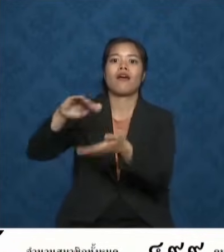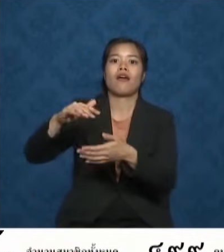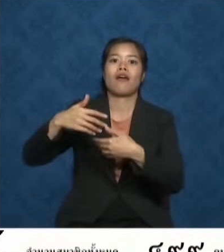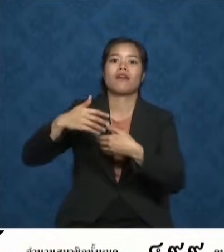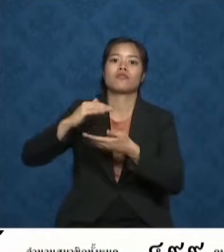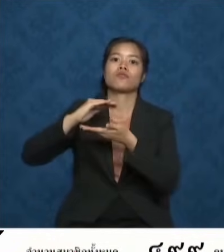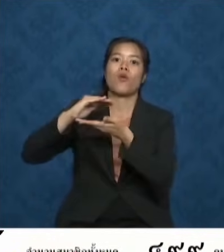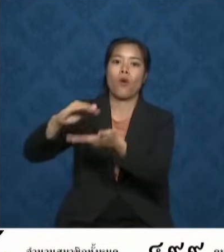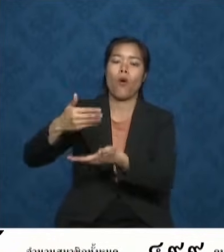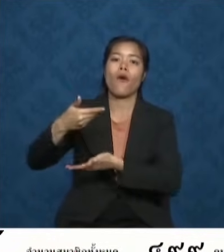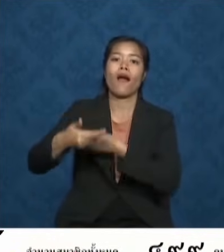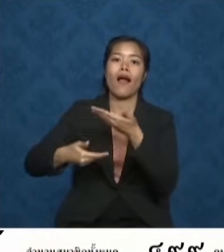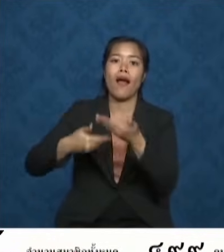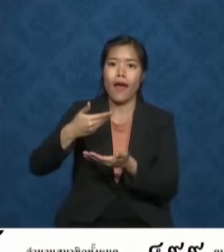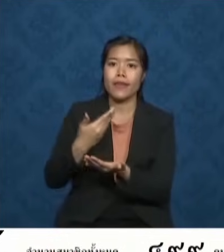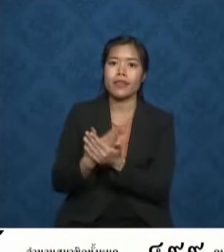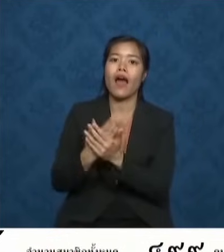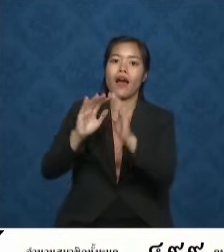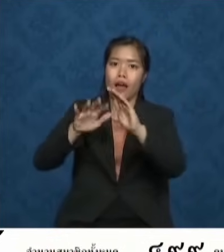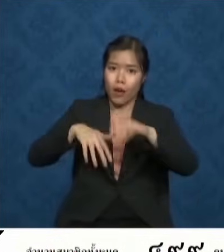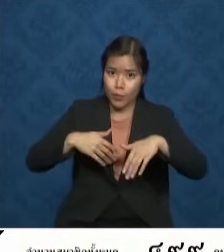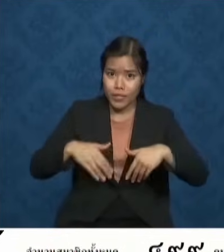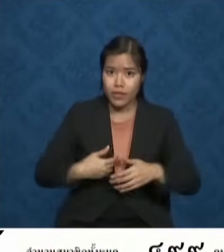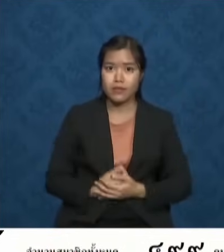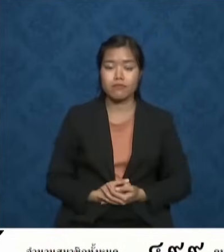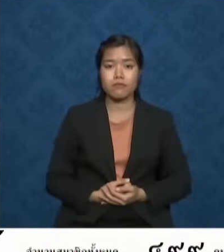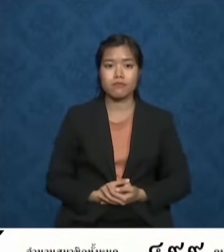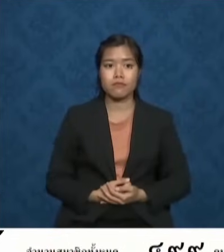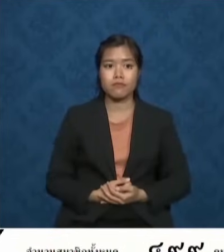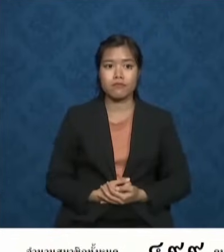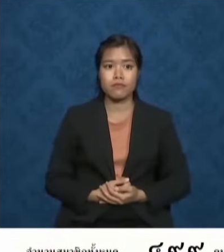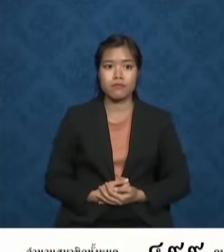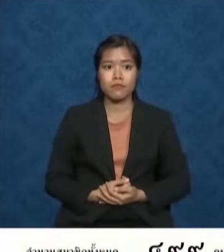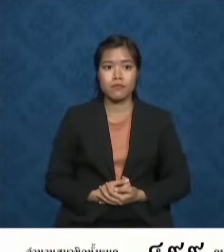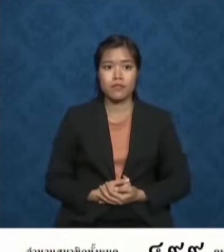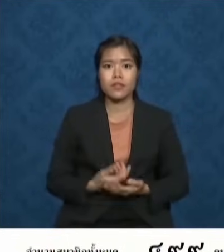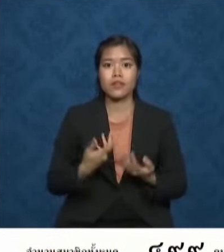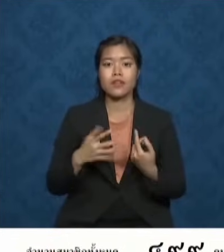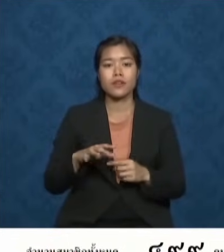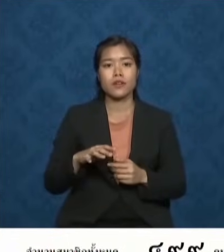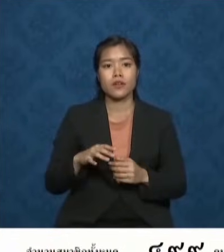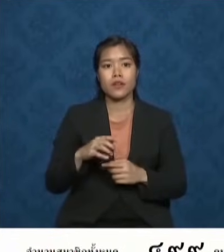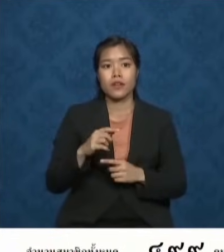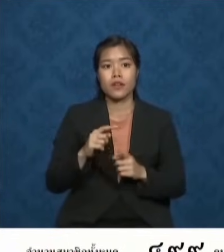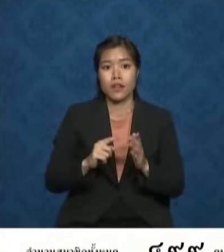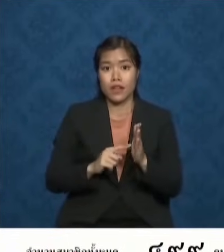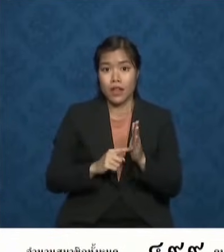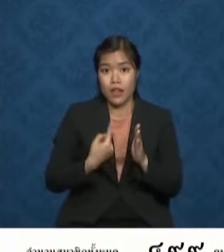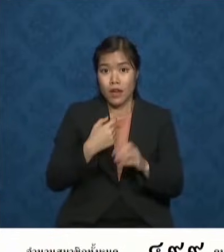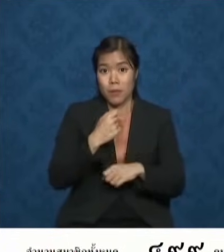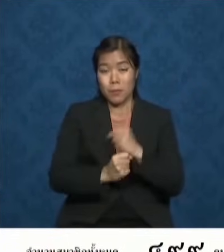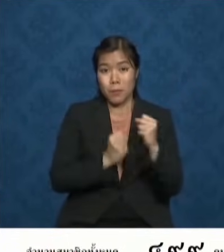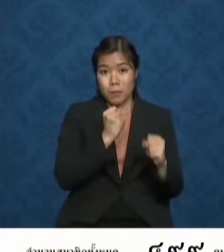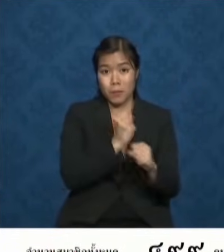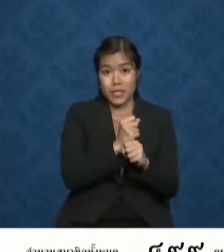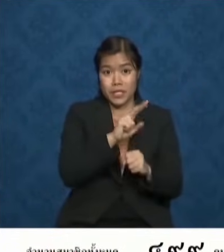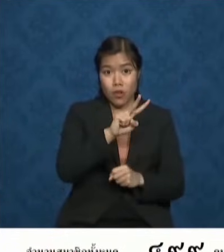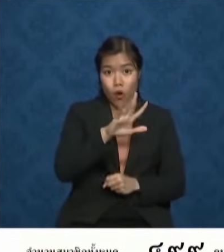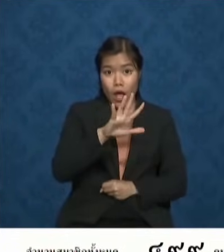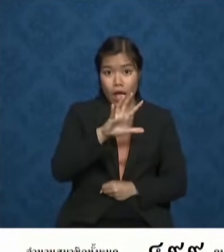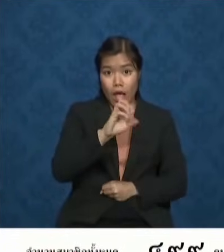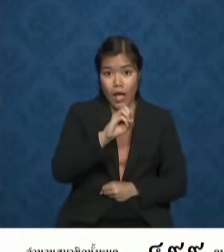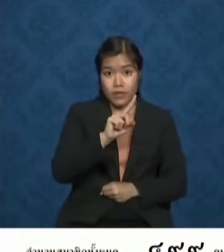ทศแล้วเราทำไหมเริ่มตั้งปี51ก็ทำมาเรื่อยครับ